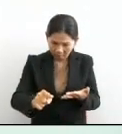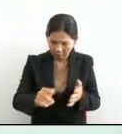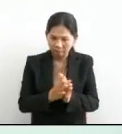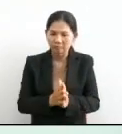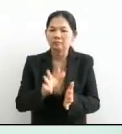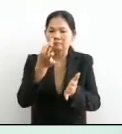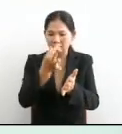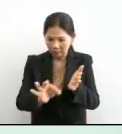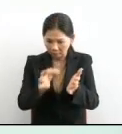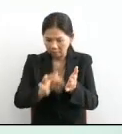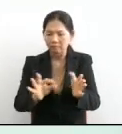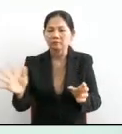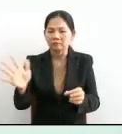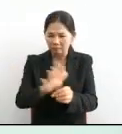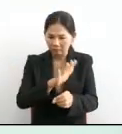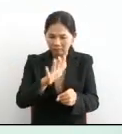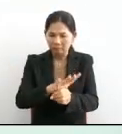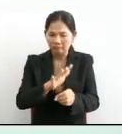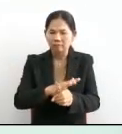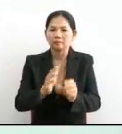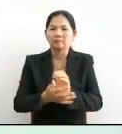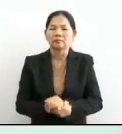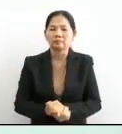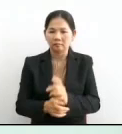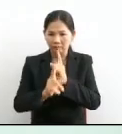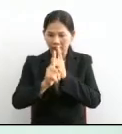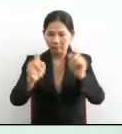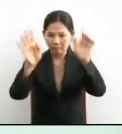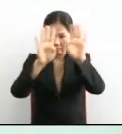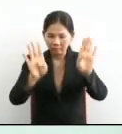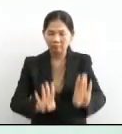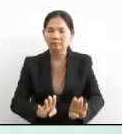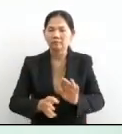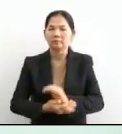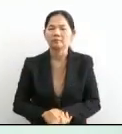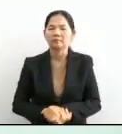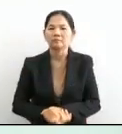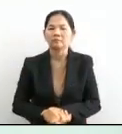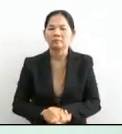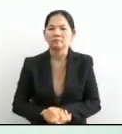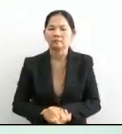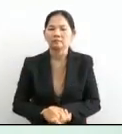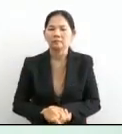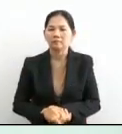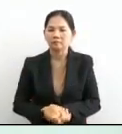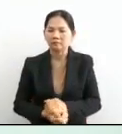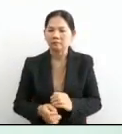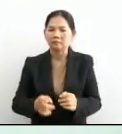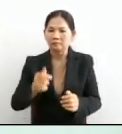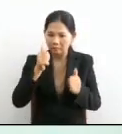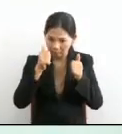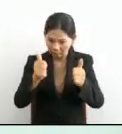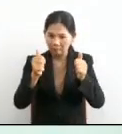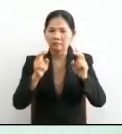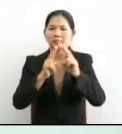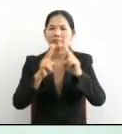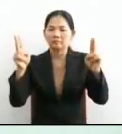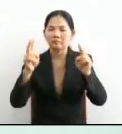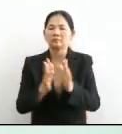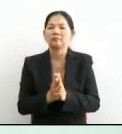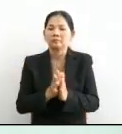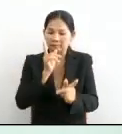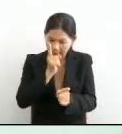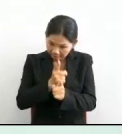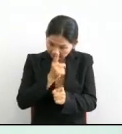miền trầm lực và khám chà con ăn cái tam để khuôn lực đặc hiện ban là con chà hai chấm bùn nè để thu ban là o chà chay